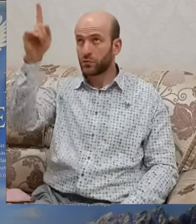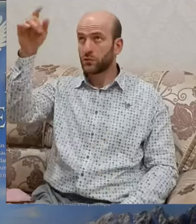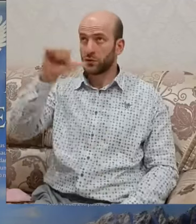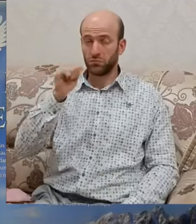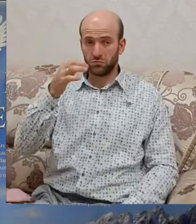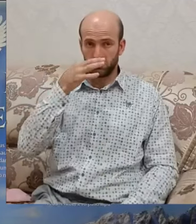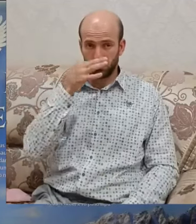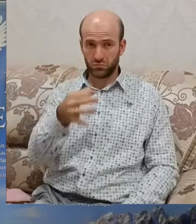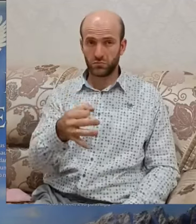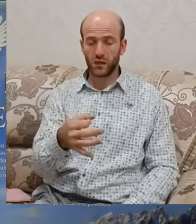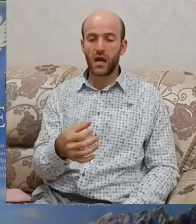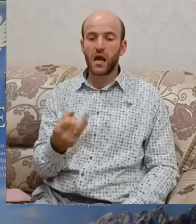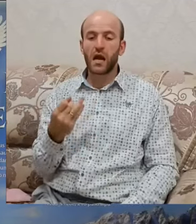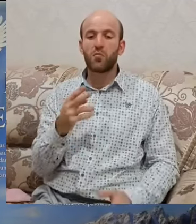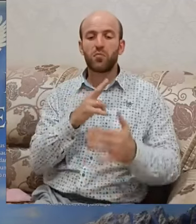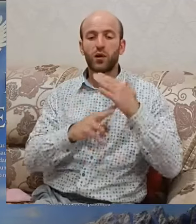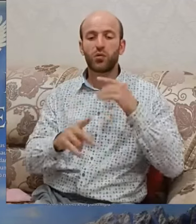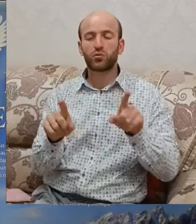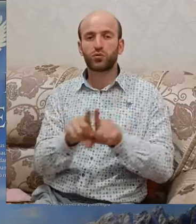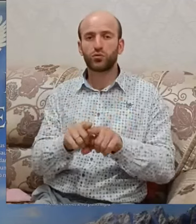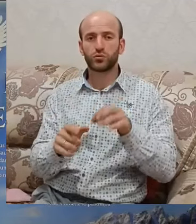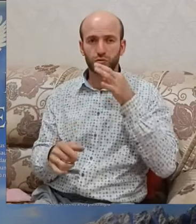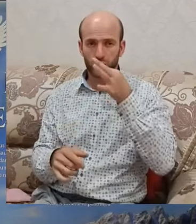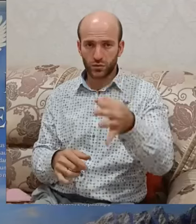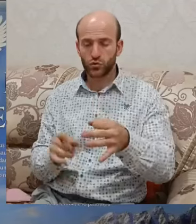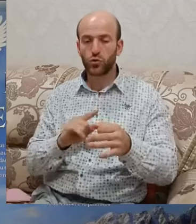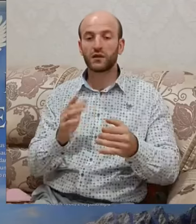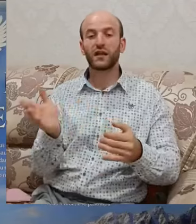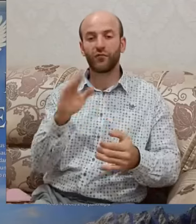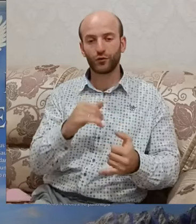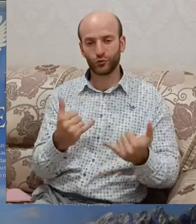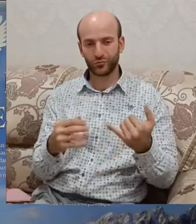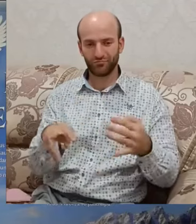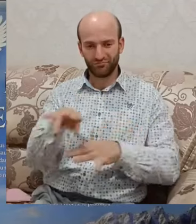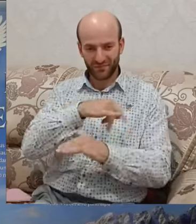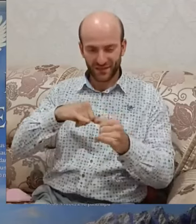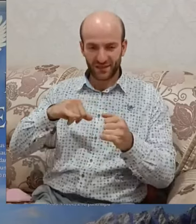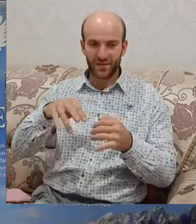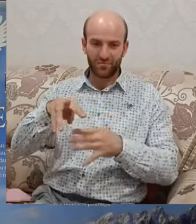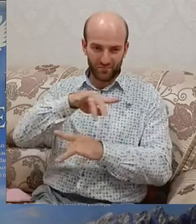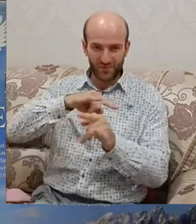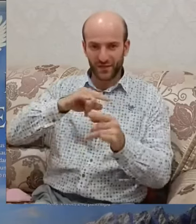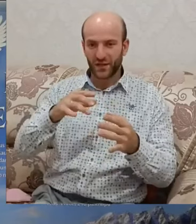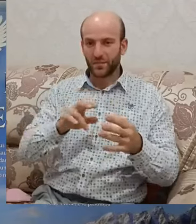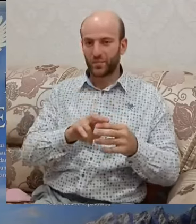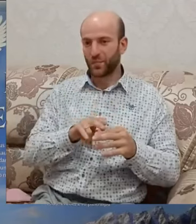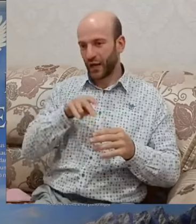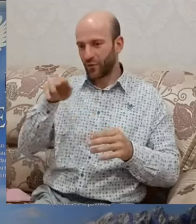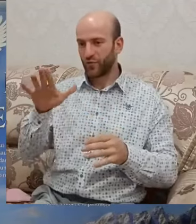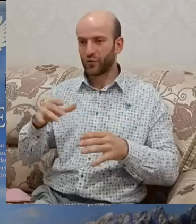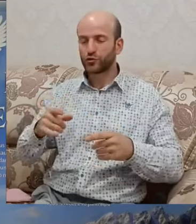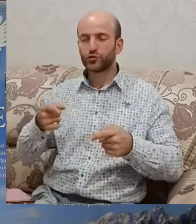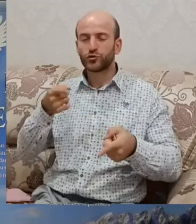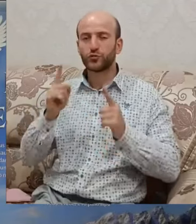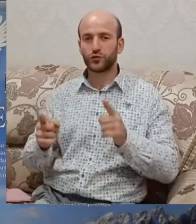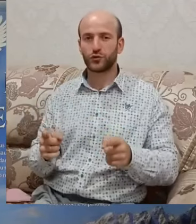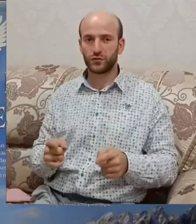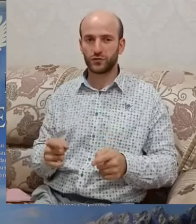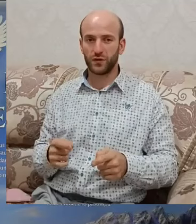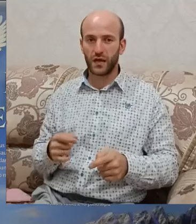Пророк сказал, теперь давайте перейдем к совершенству. Taigi tobula jo paties tarnystė. Так, совершенно служение его самого. Не kokio